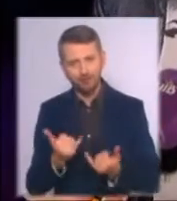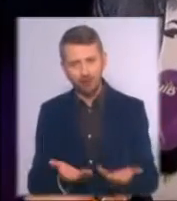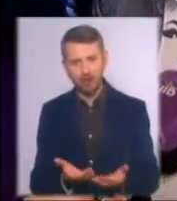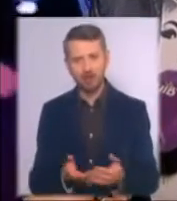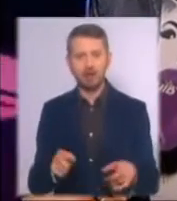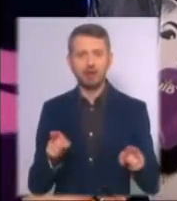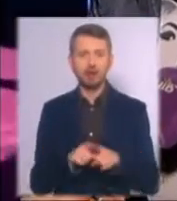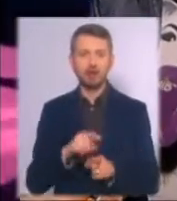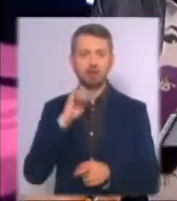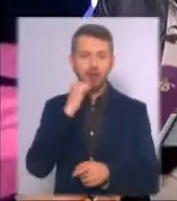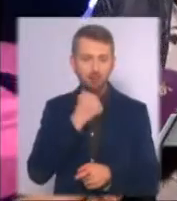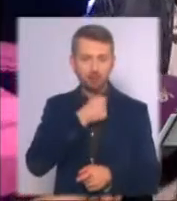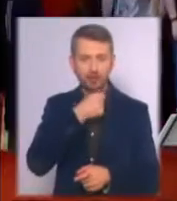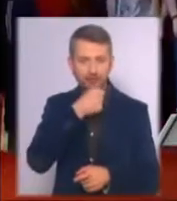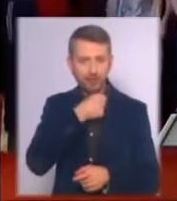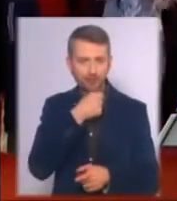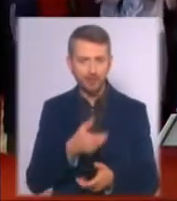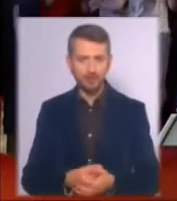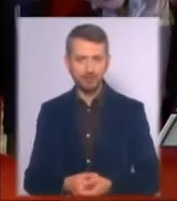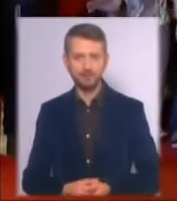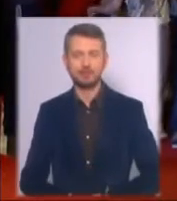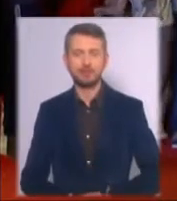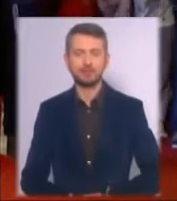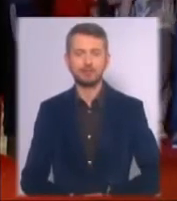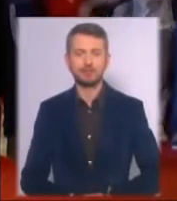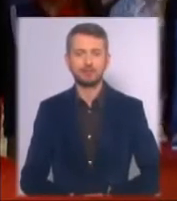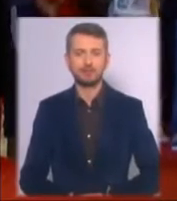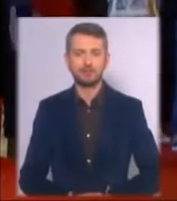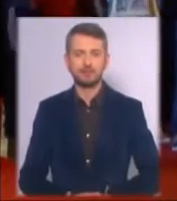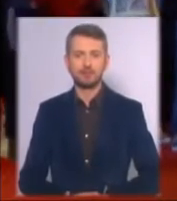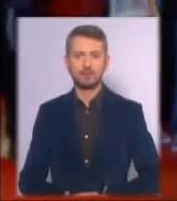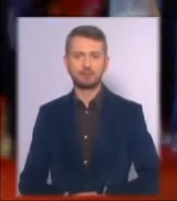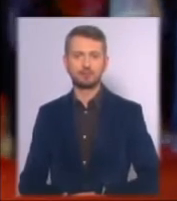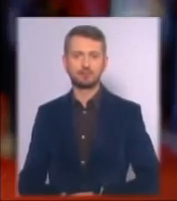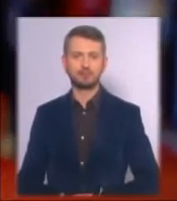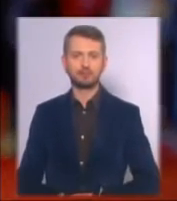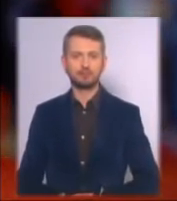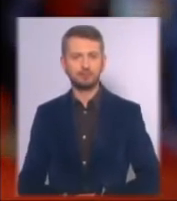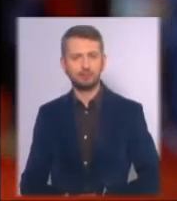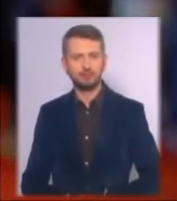так і бабушка з дідусем. Івана Біличенко, Артур Коноваленко, телеканал «Київ».